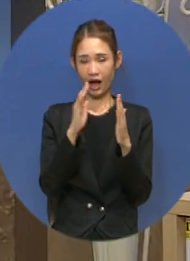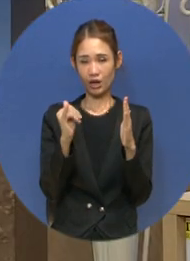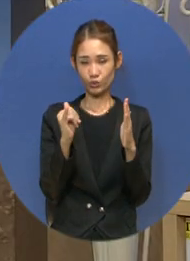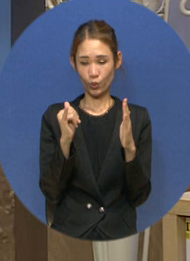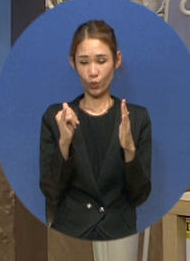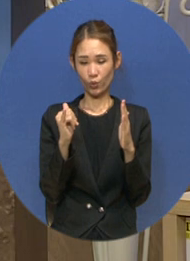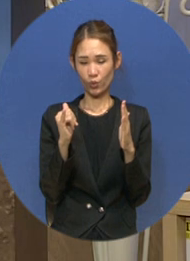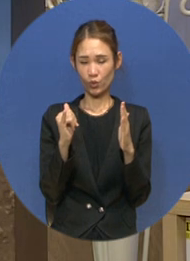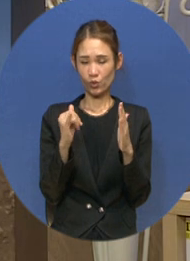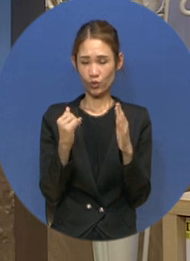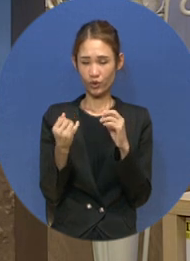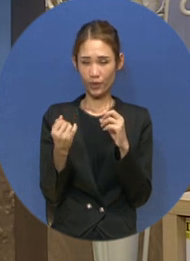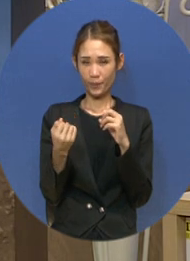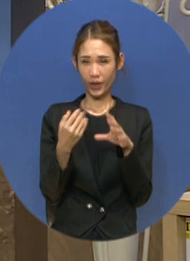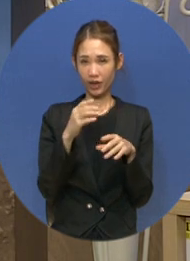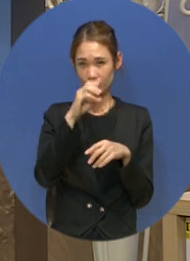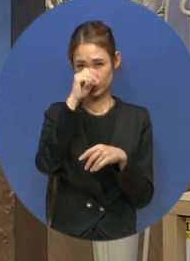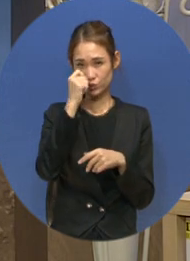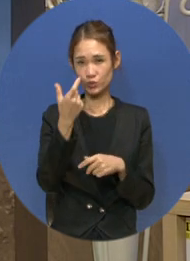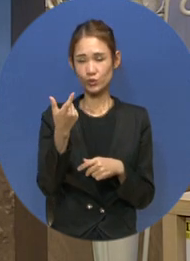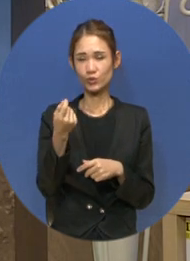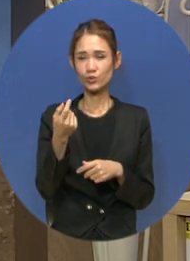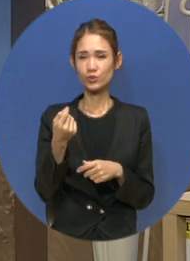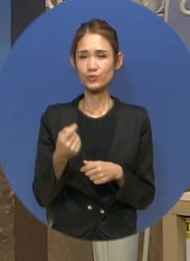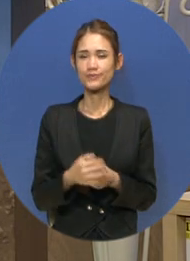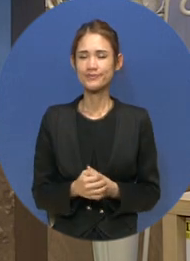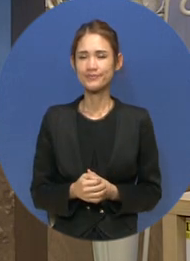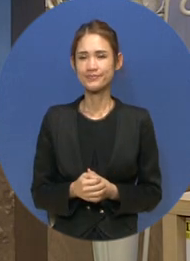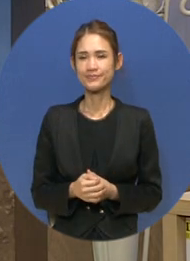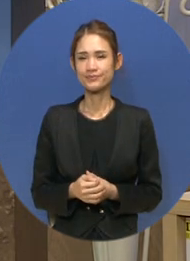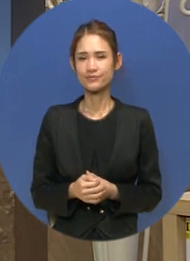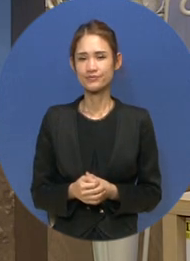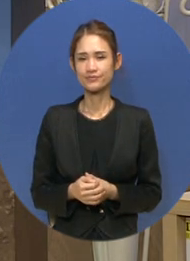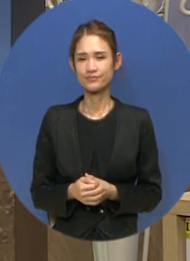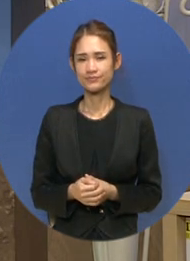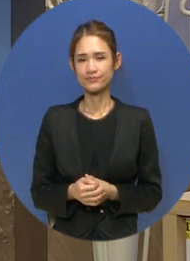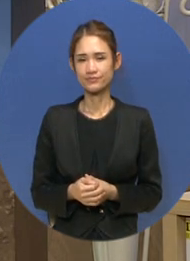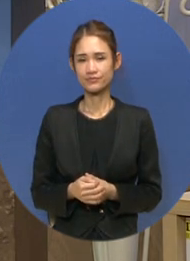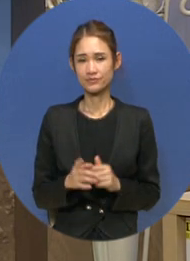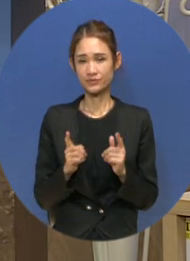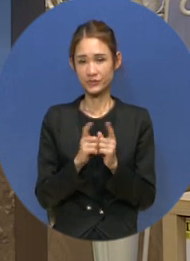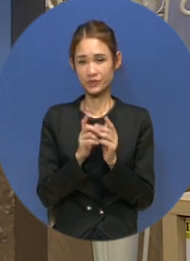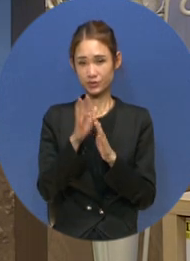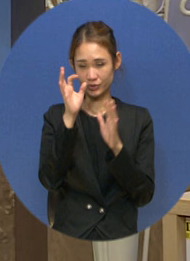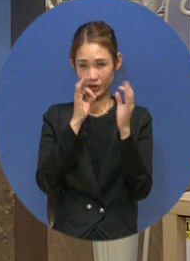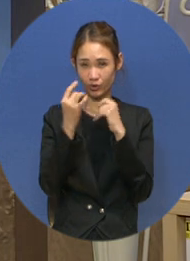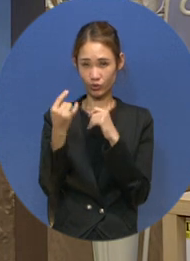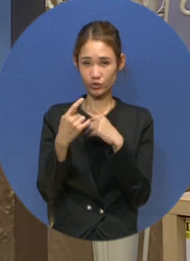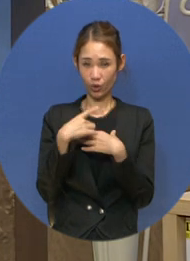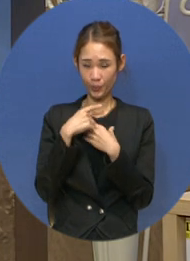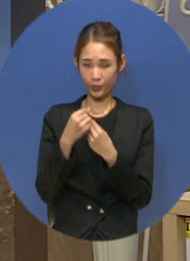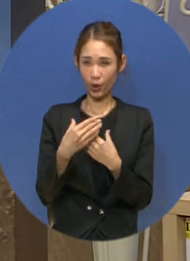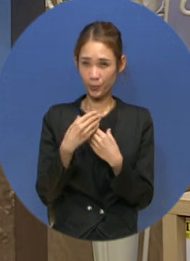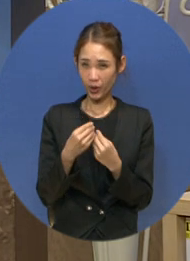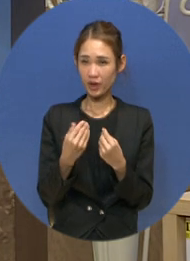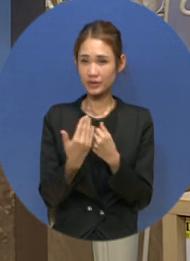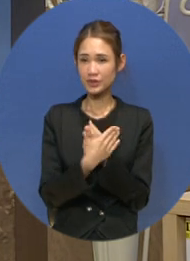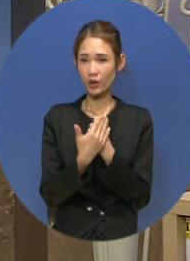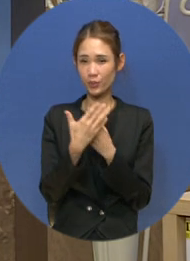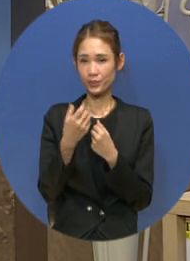아니면은 그 당사자분들의 가족분들은 참 좋을 것 같아요. 왜냐하면 네. 직접 찾아와 주시니까 훨씬 편리하게